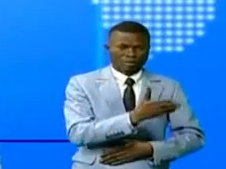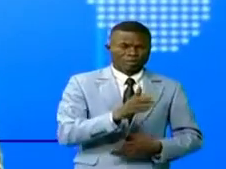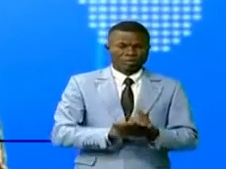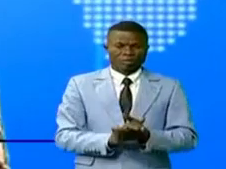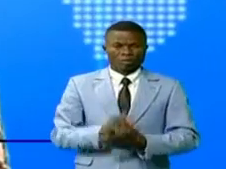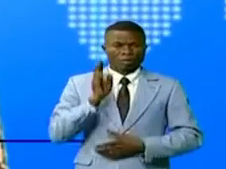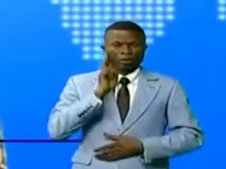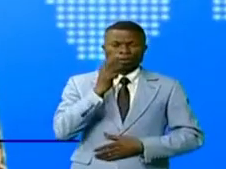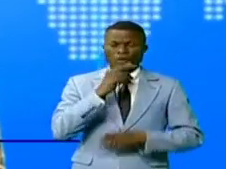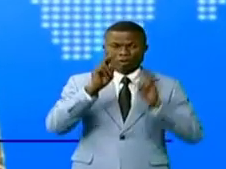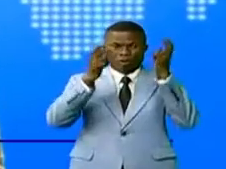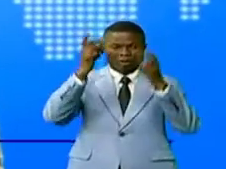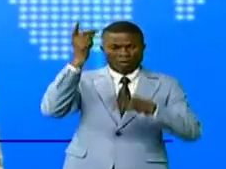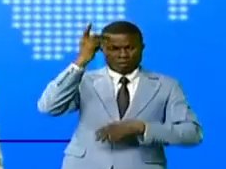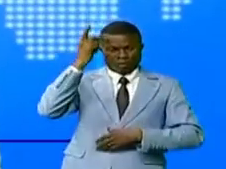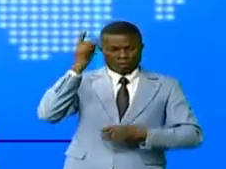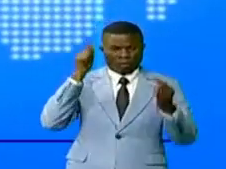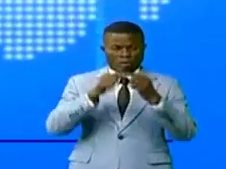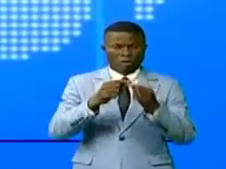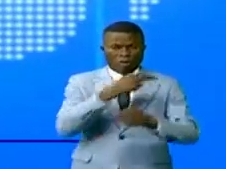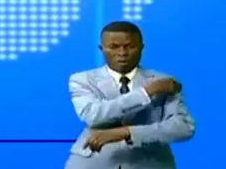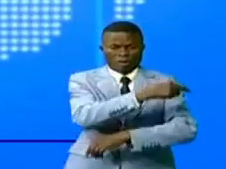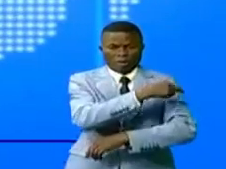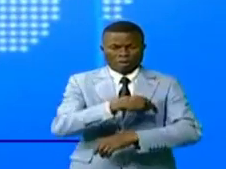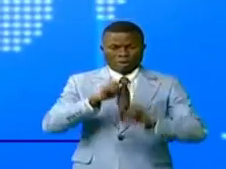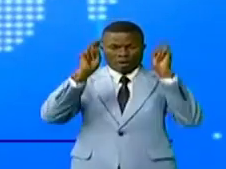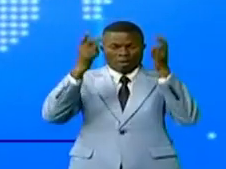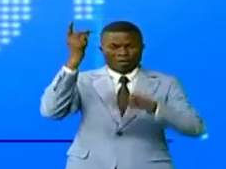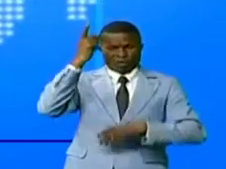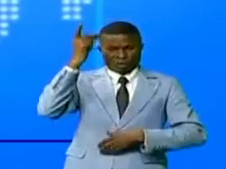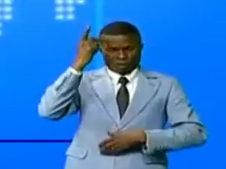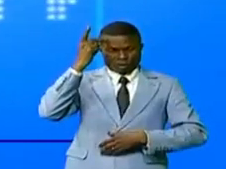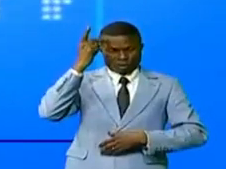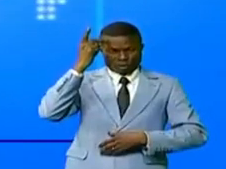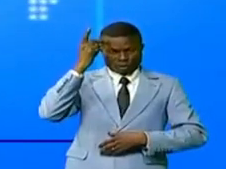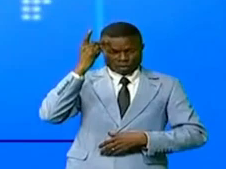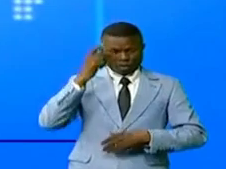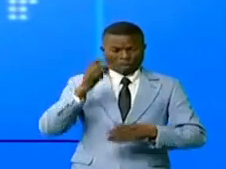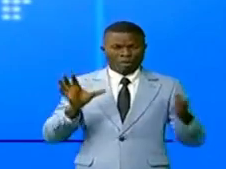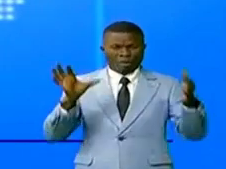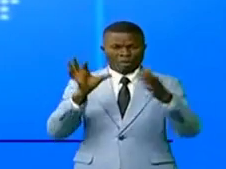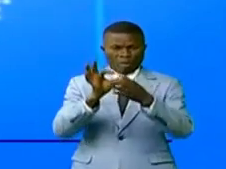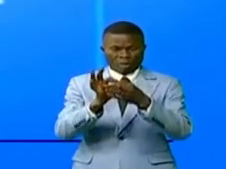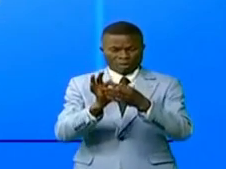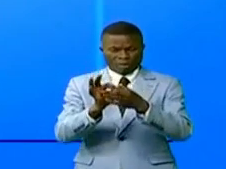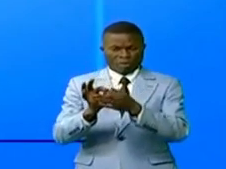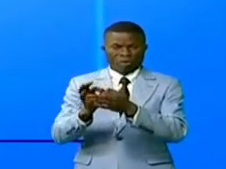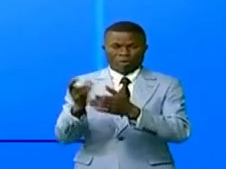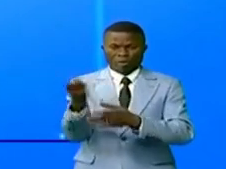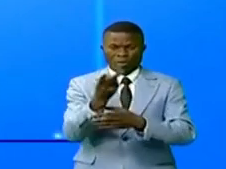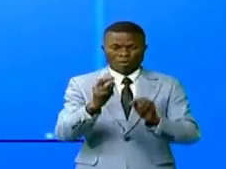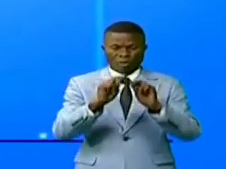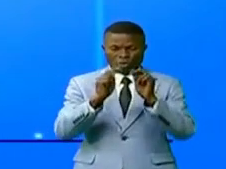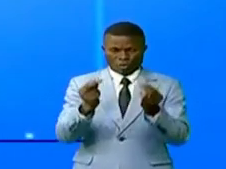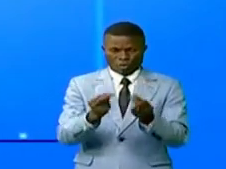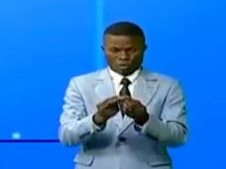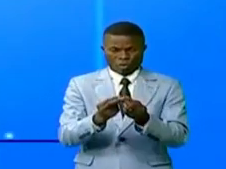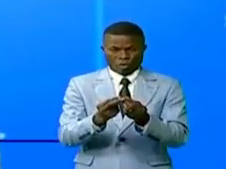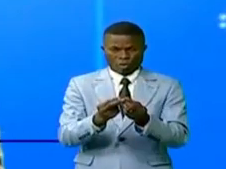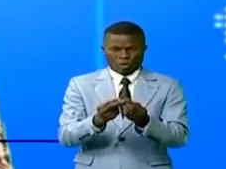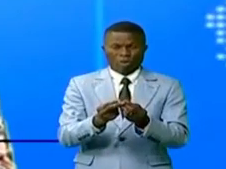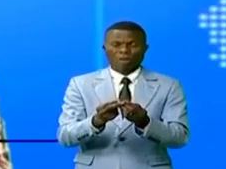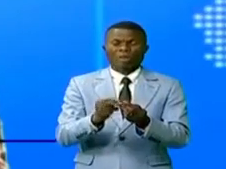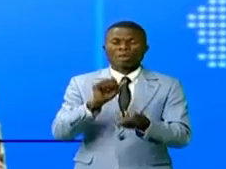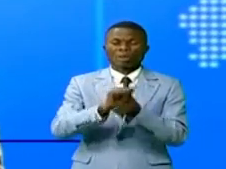l'hôtel de ville de Kinshasa à la Croix-Rouge urbaine de Kinshasa s'établit un lien de collaboration, lequel lien était